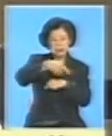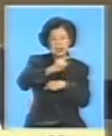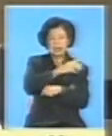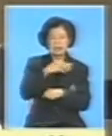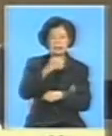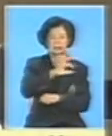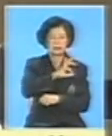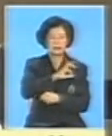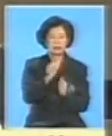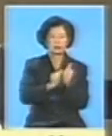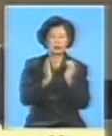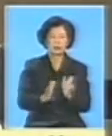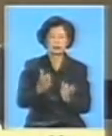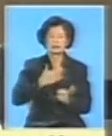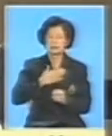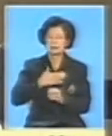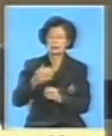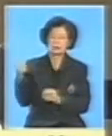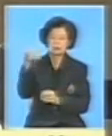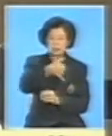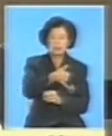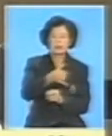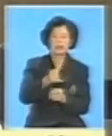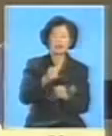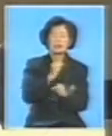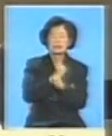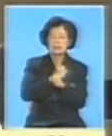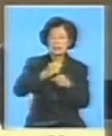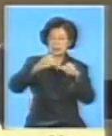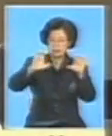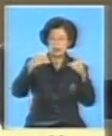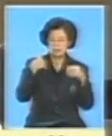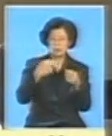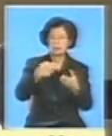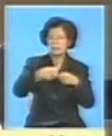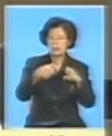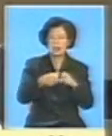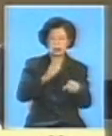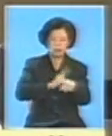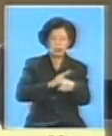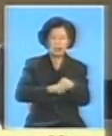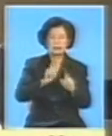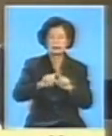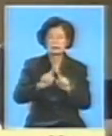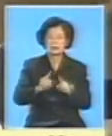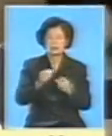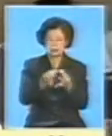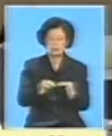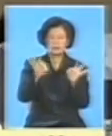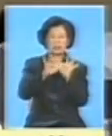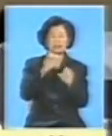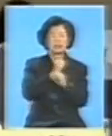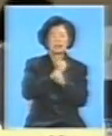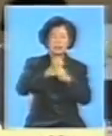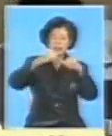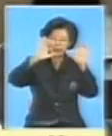ว่าการเข้ามาบริหารราชการแผ่นดินของรัฐบาลครั้งนี้นั้นมีทั้งเงื่อนไขและเวลาที่สำคัญนะครับอันนี้จะทำให้รัฐบาลนี้แตก